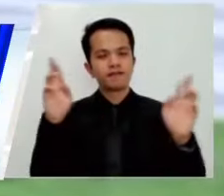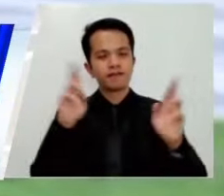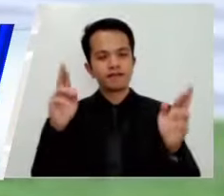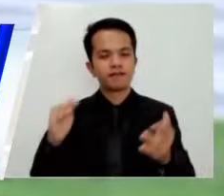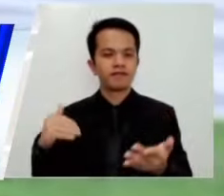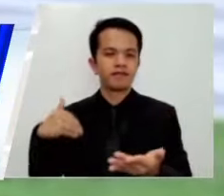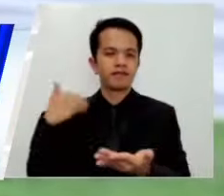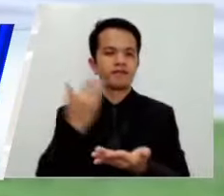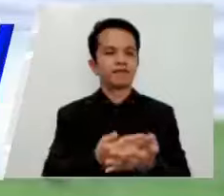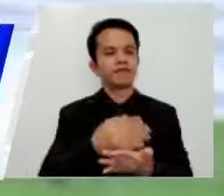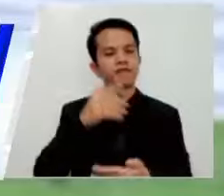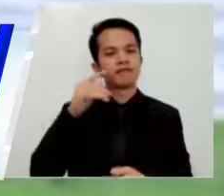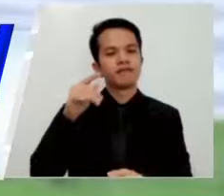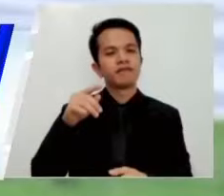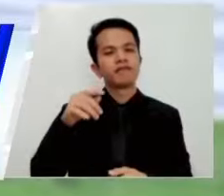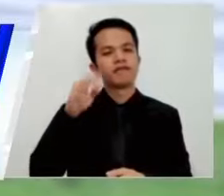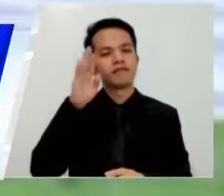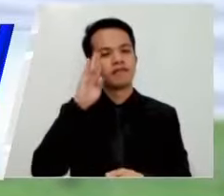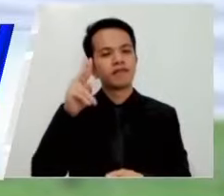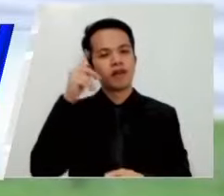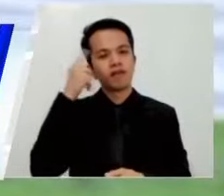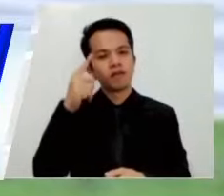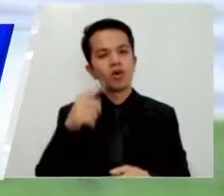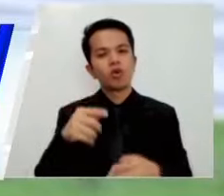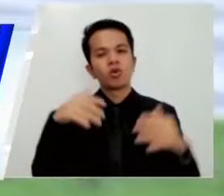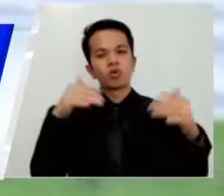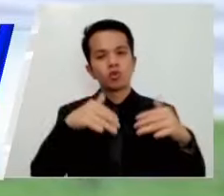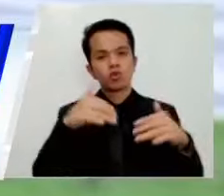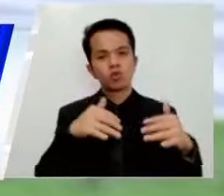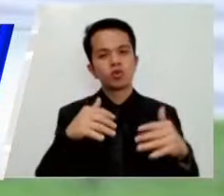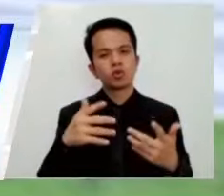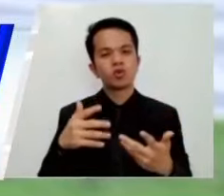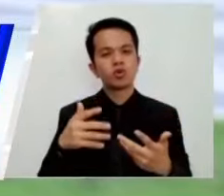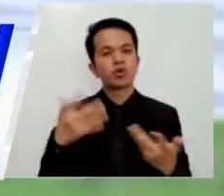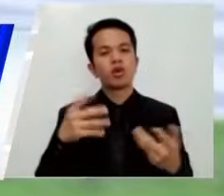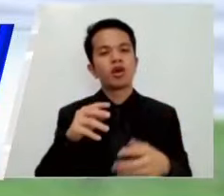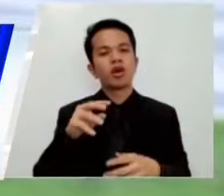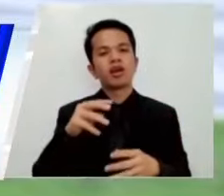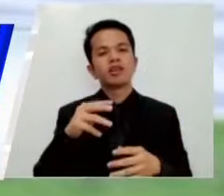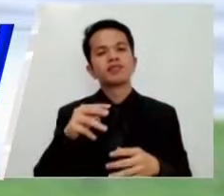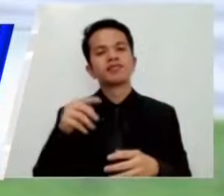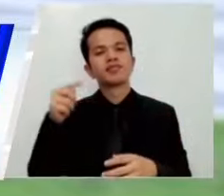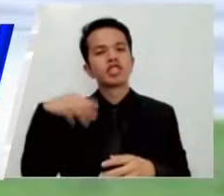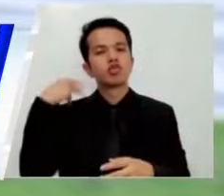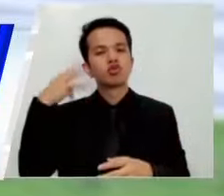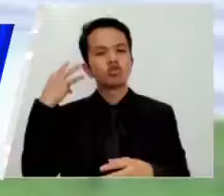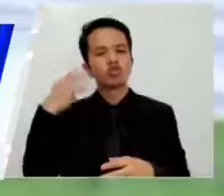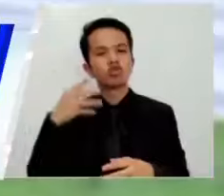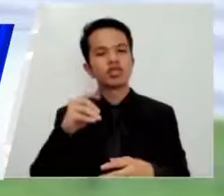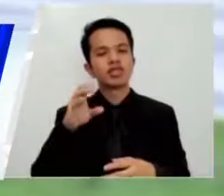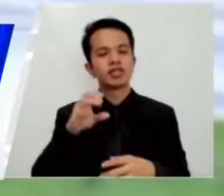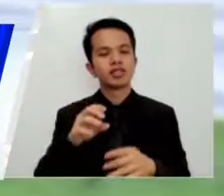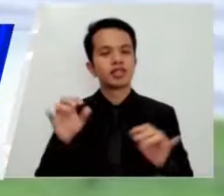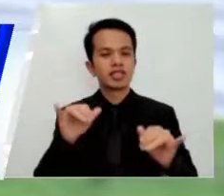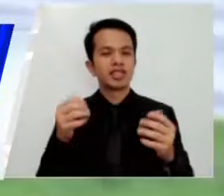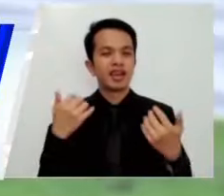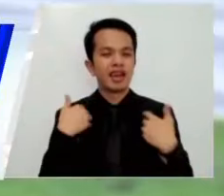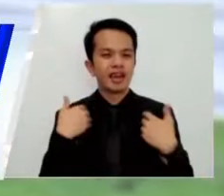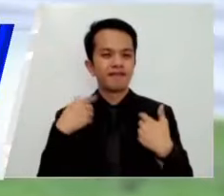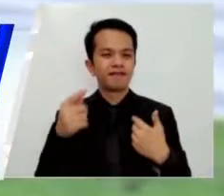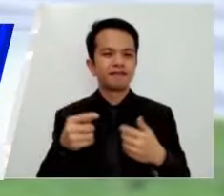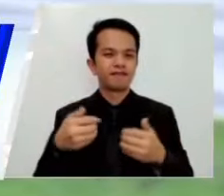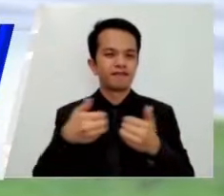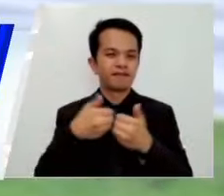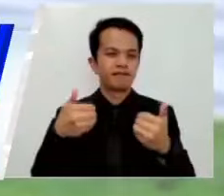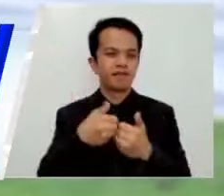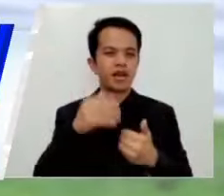Marcos dito sa Joint Base Andrews Airport sa Washington, D.C. At dito sa biyaheng ito ay may hiwalay pa ngang bilateral meeting si